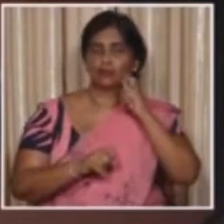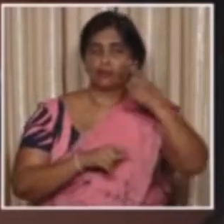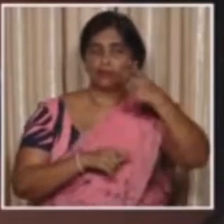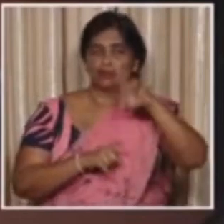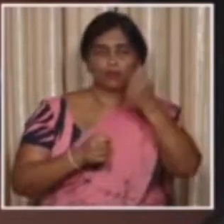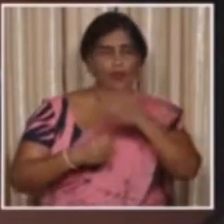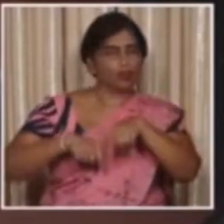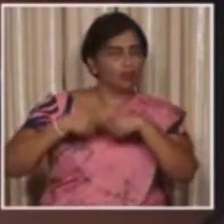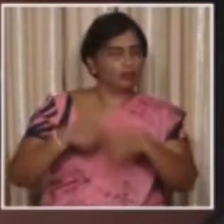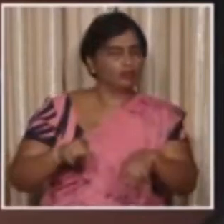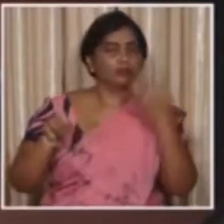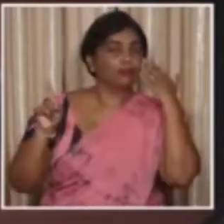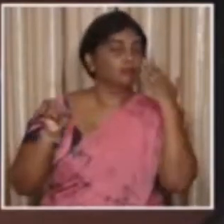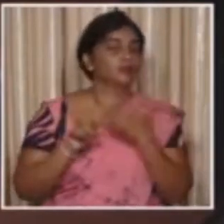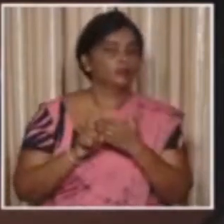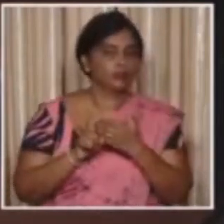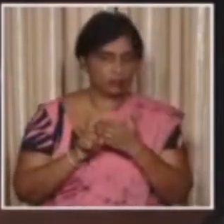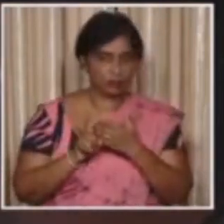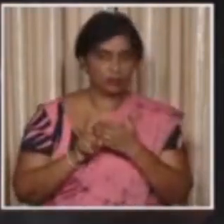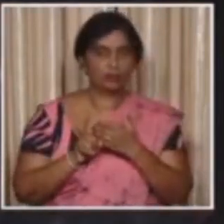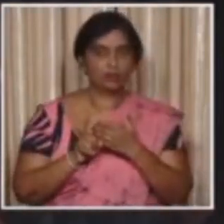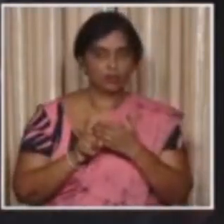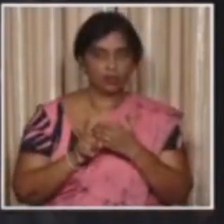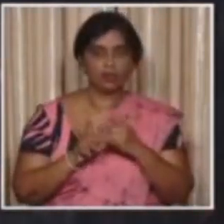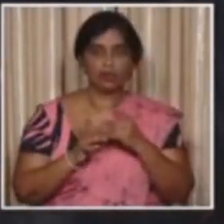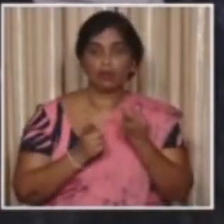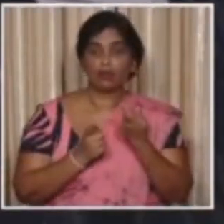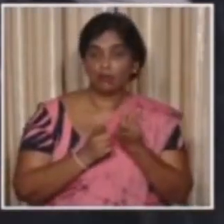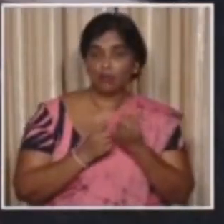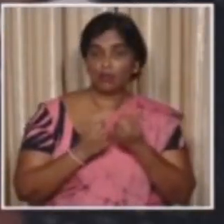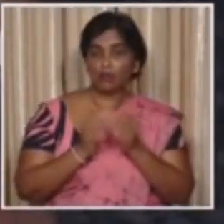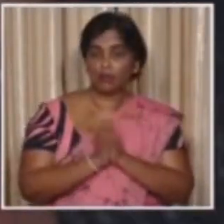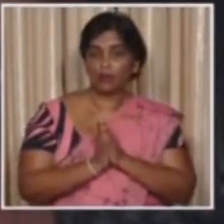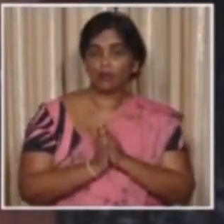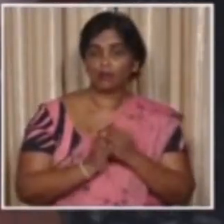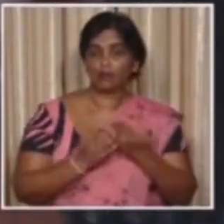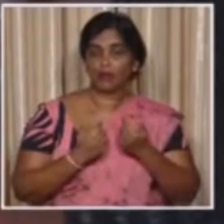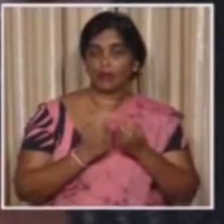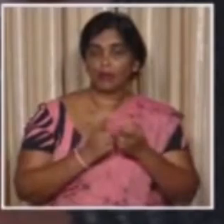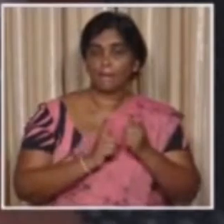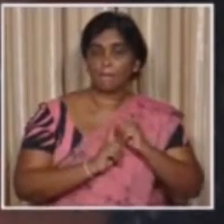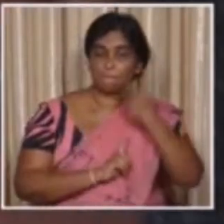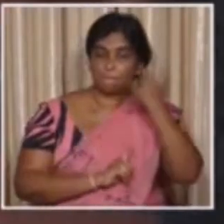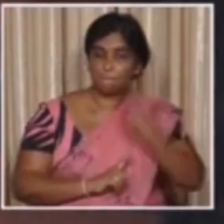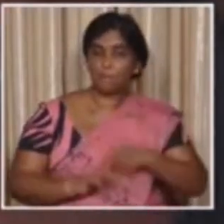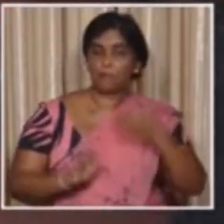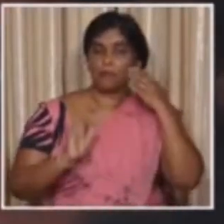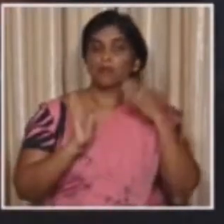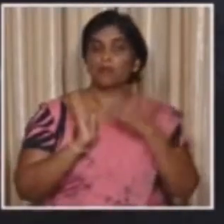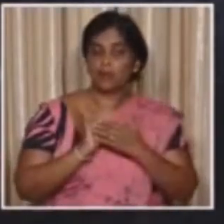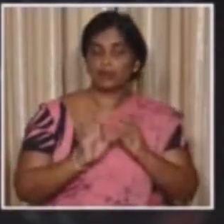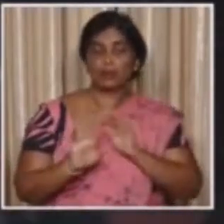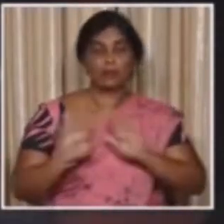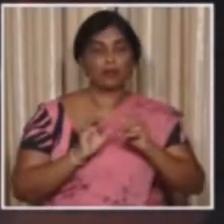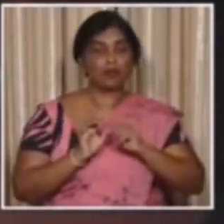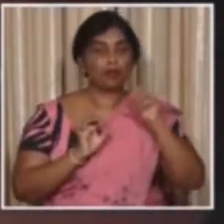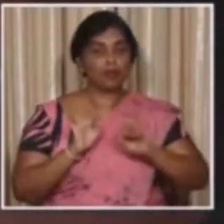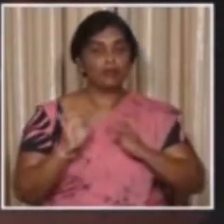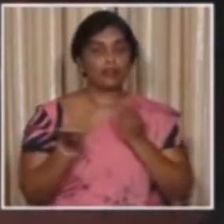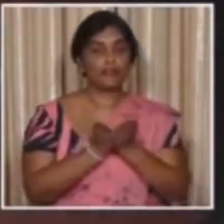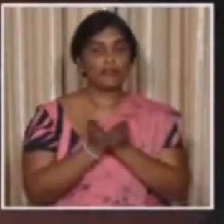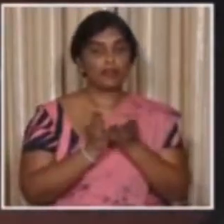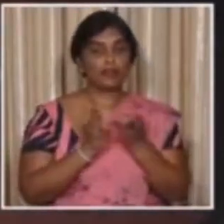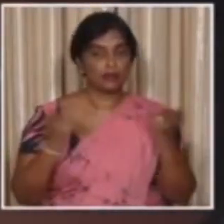mudal nasikala tibina akare pilibandu, e dhanaya tamange pudgalika sukavirana sanda pavichi karapu pilibandu, palaka mandalayata viniyak